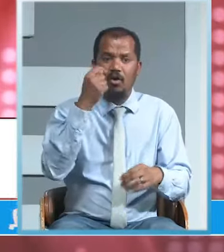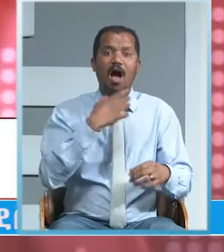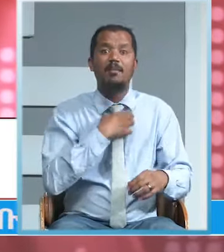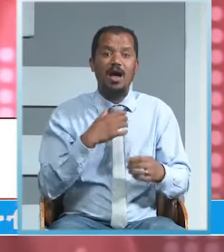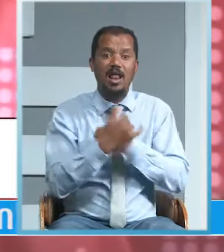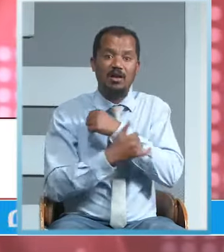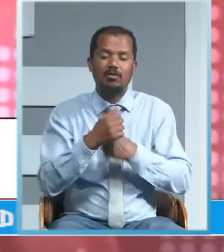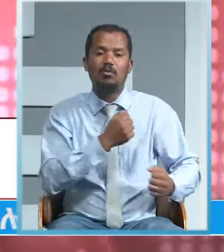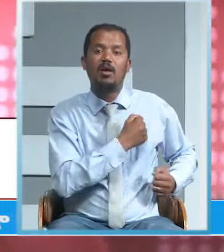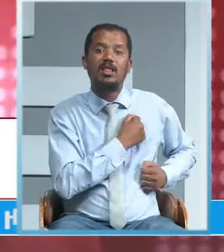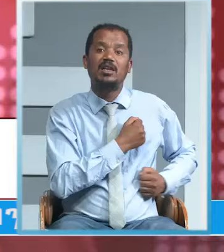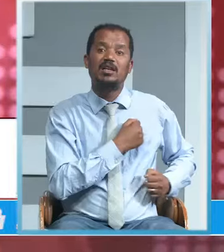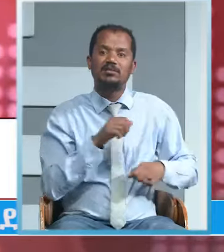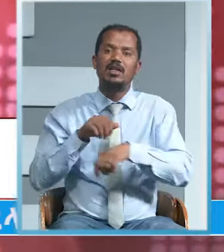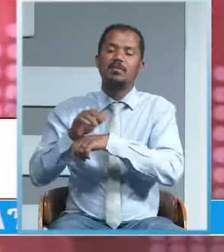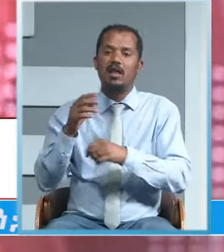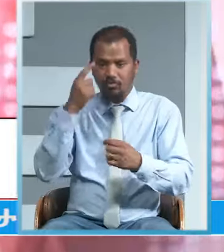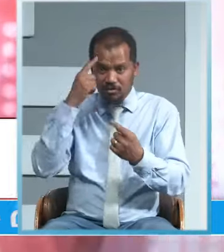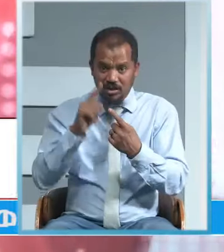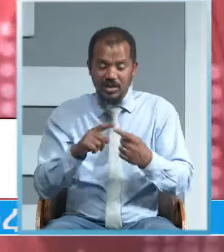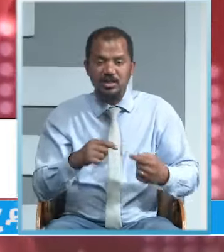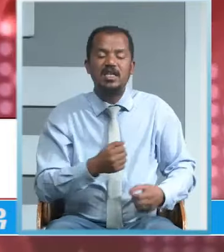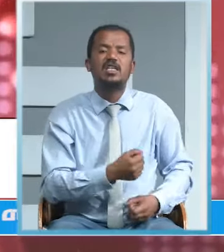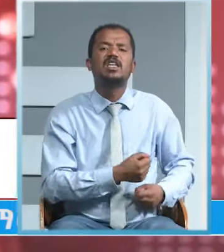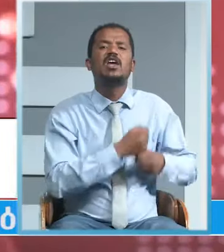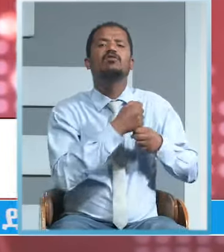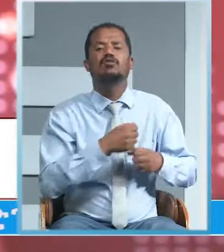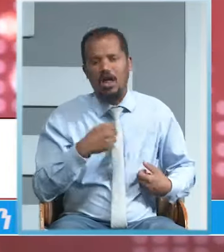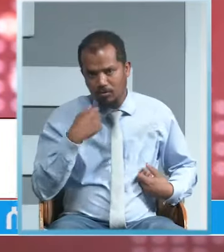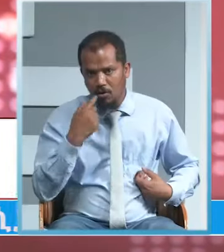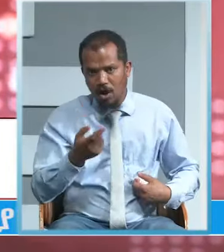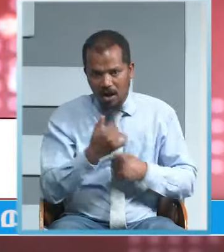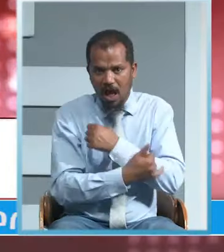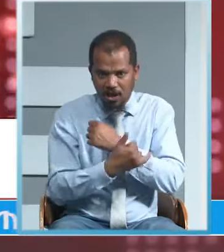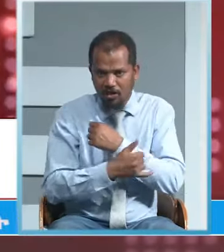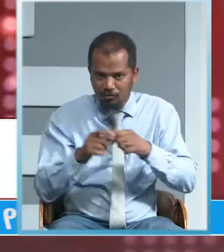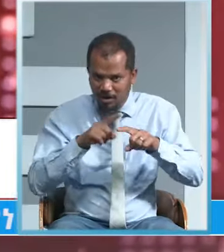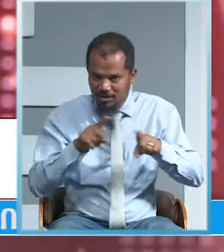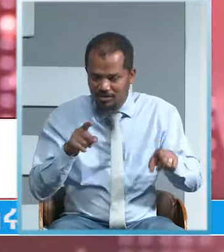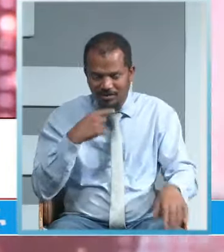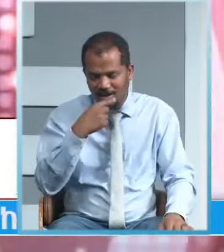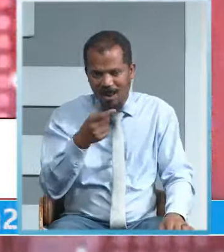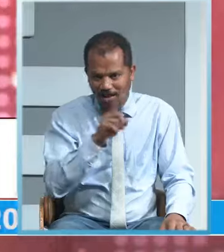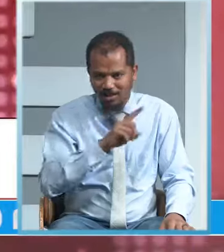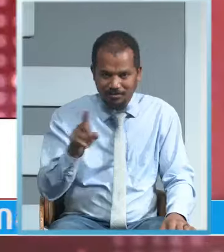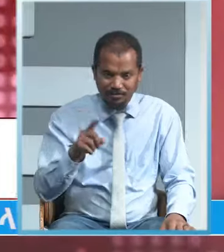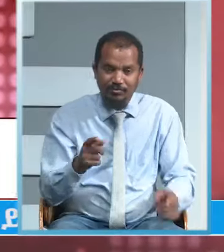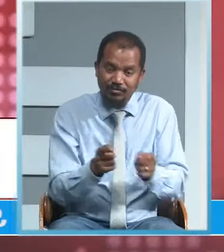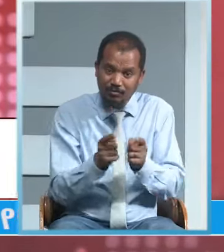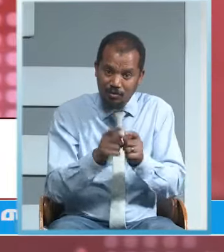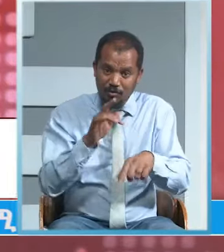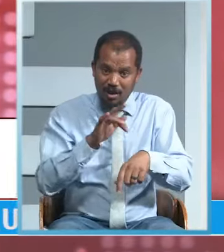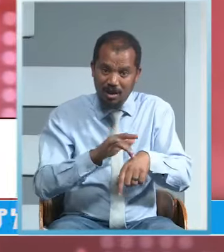ሀገራት ወታደሮችን የመላኩን እቅድ ይደግፉታል ብለዋል። ሀገሪቱን ግን አልጠቀሱም። በጉባኤው